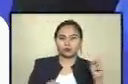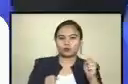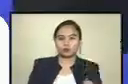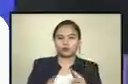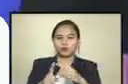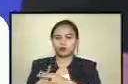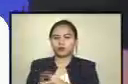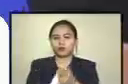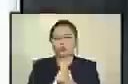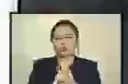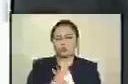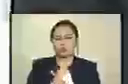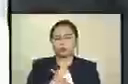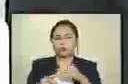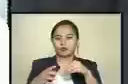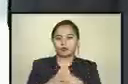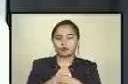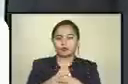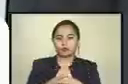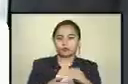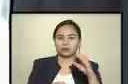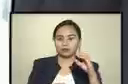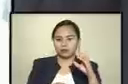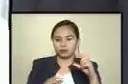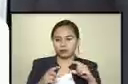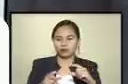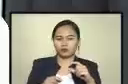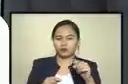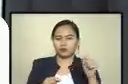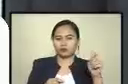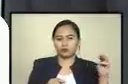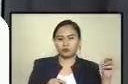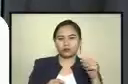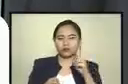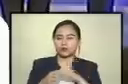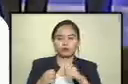ng Virtual Pag-IBIG Accounts. Pero hindi pa rin daw magbabawas ng mga opisina ang